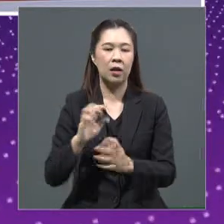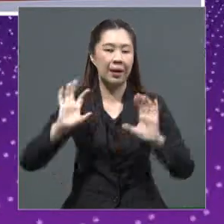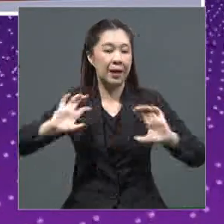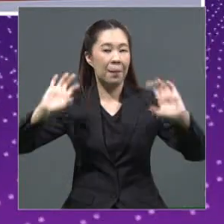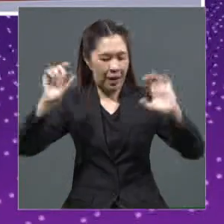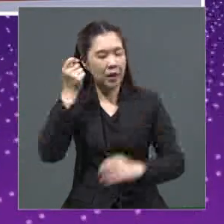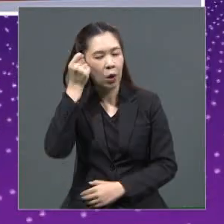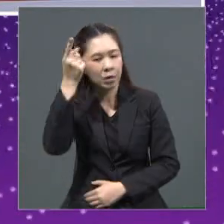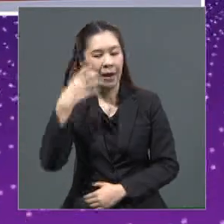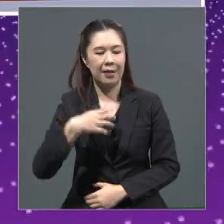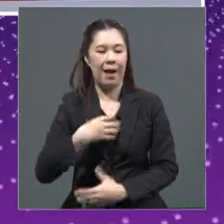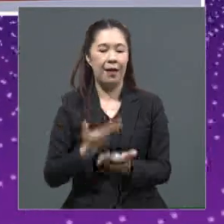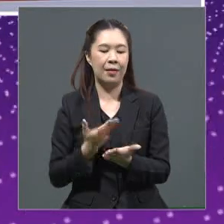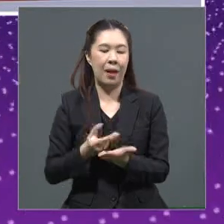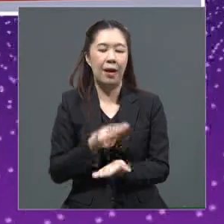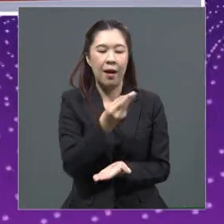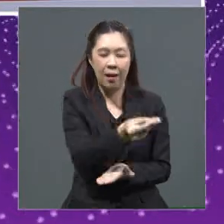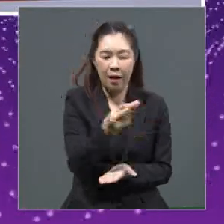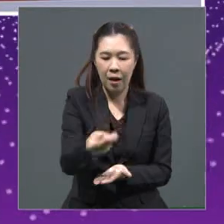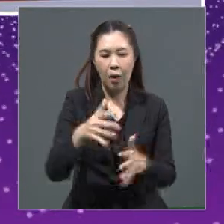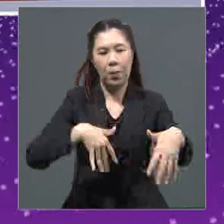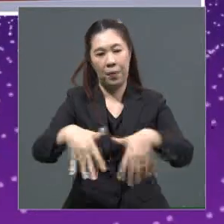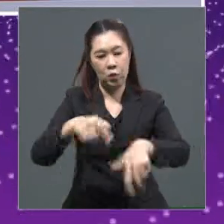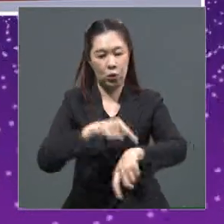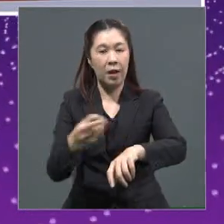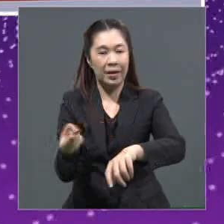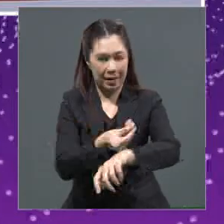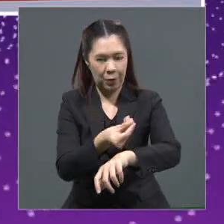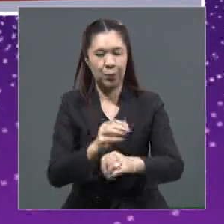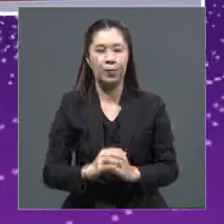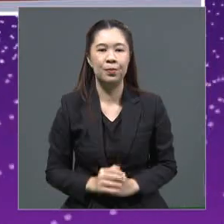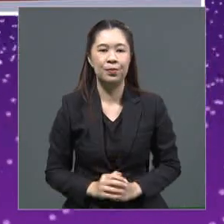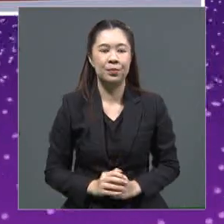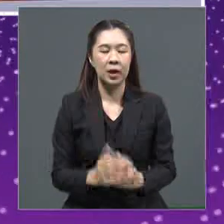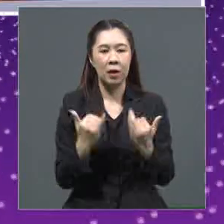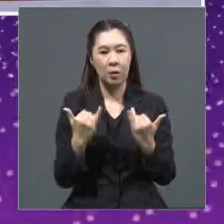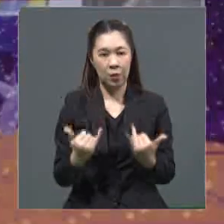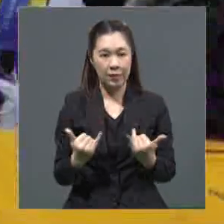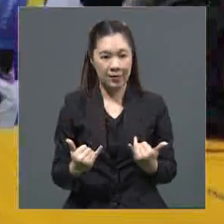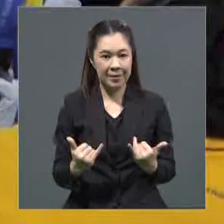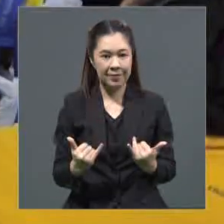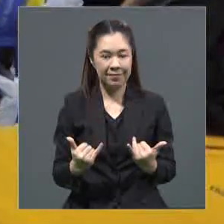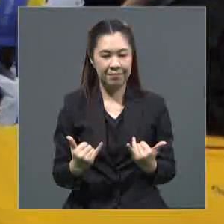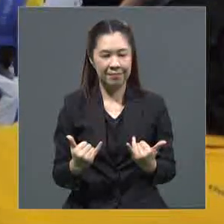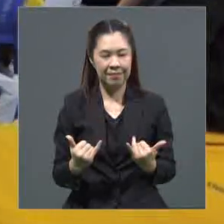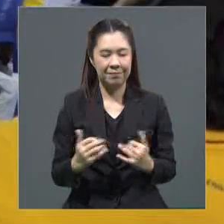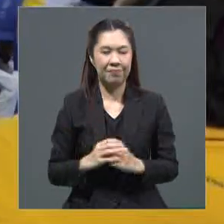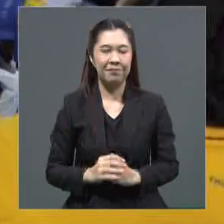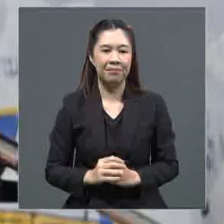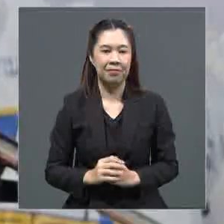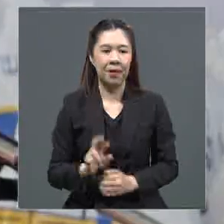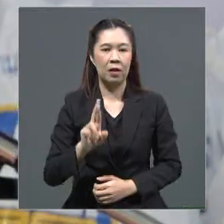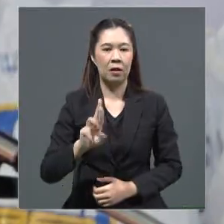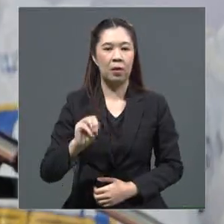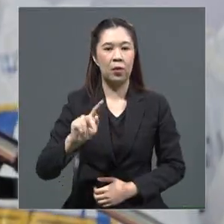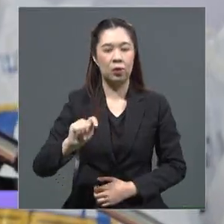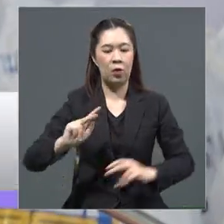จ่ายอยากจะให้เงินเยียวยาเนี่ยไปถึงมือประชาชนให้ได้โดยเร็วที่สุดนะครับวันนี้ทางด้านคุณจุลพันธ์อมรวิวัฒน์ครับรัฐมนตรี